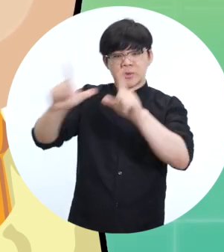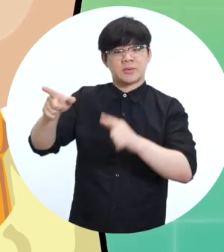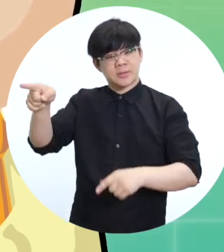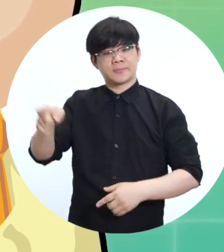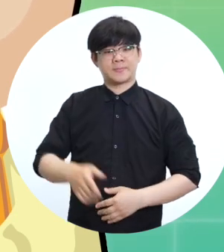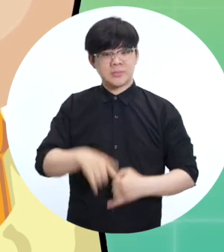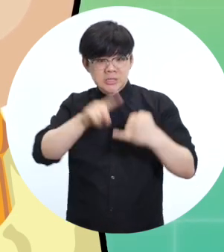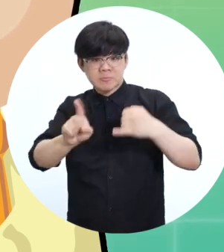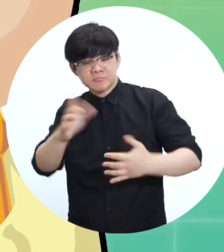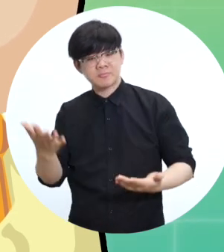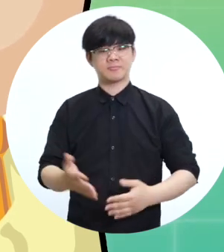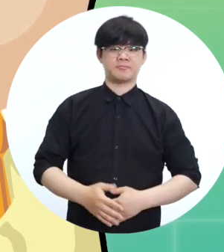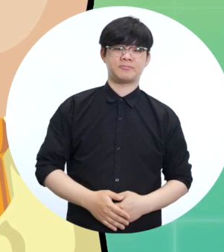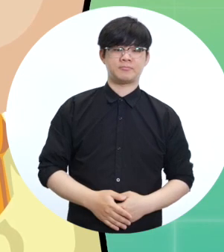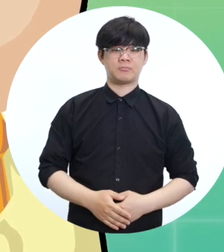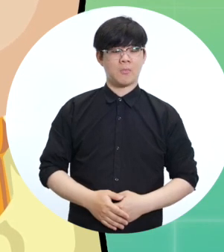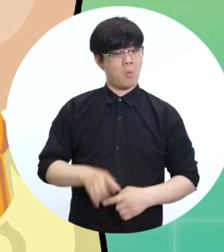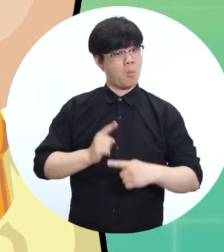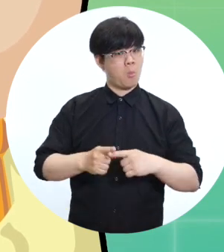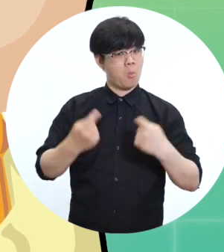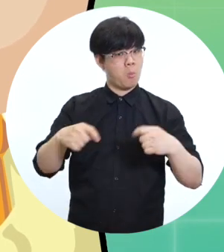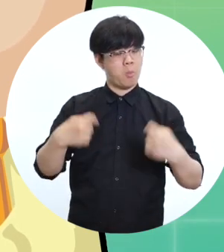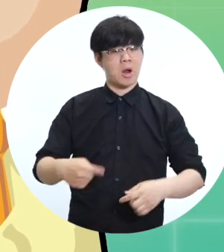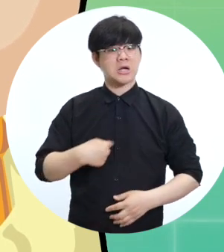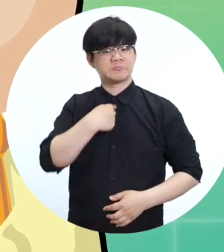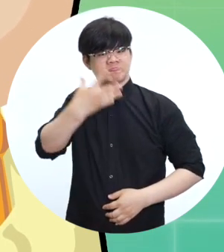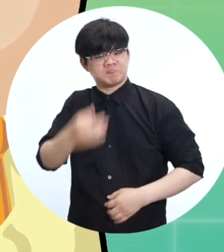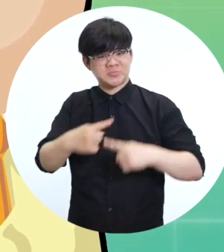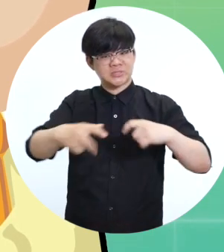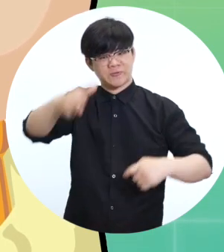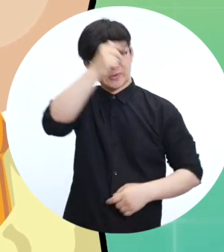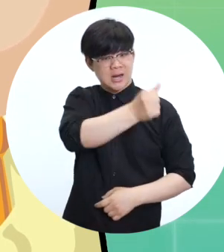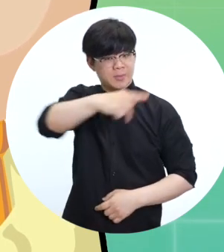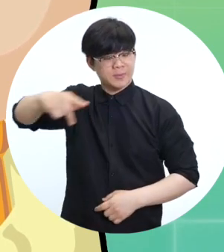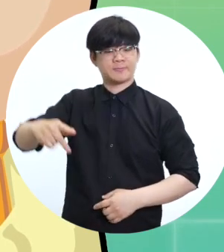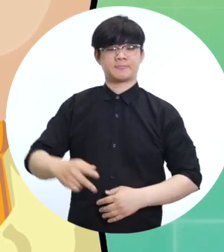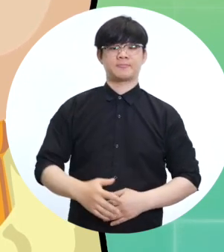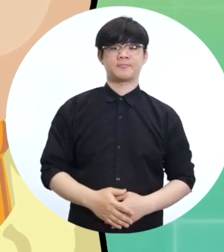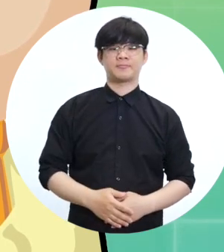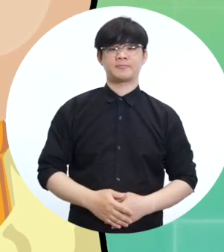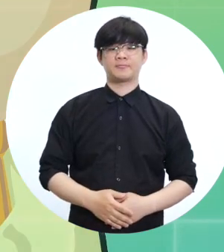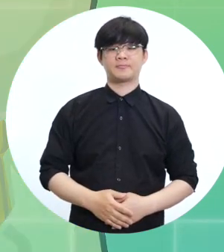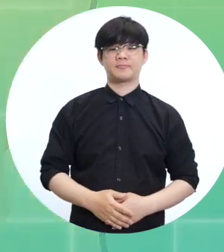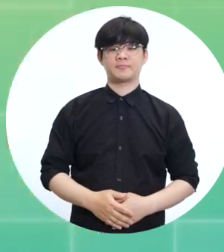手机短信通知处理结果添。 哇，真系好方便！等我都嗱嗱临 d 翻个市政在线 app 先。